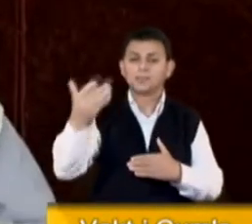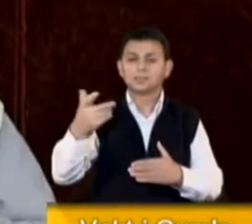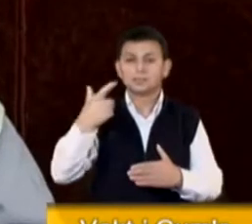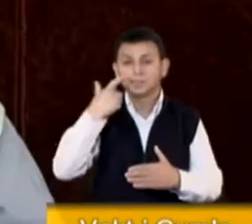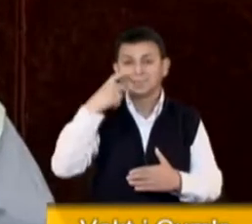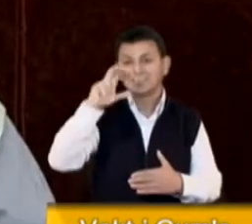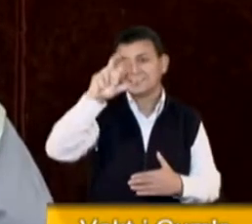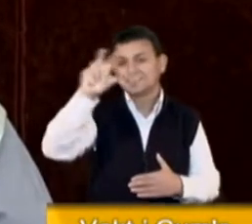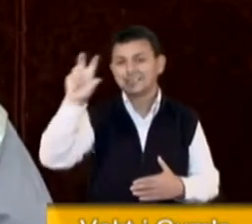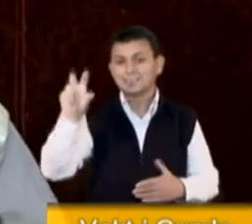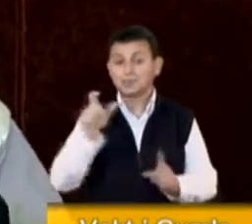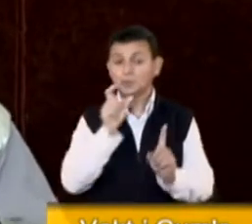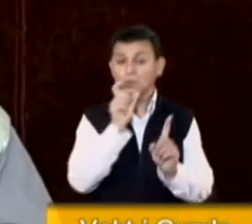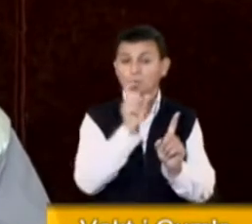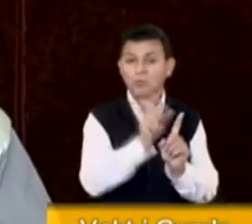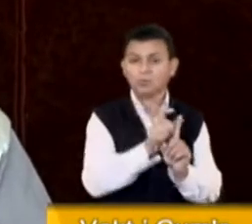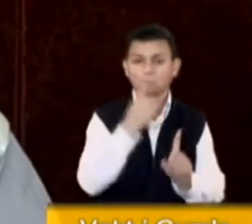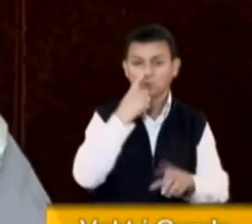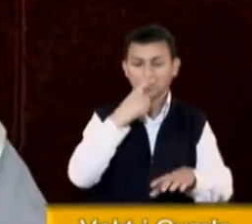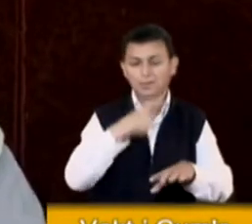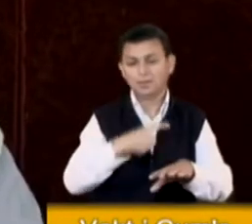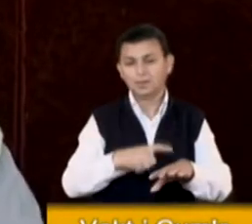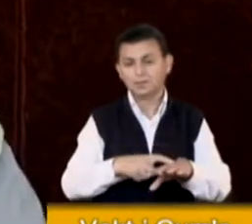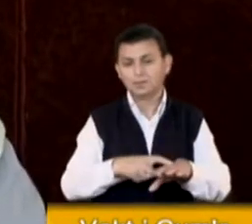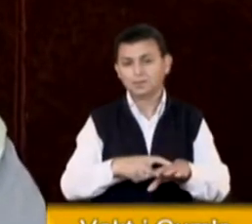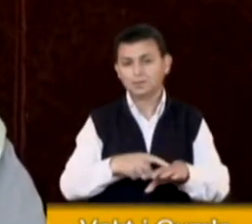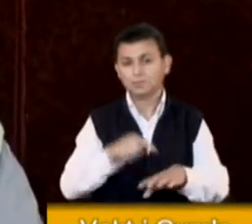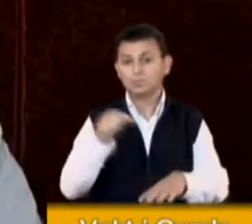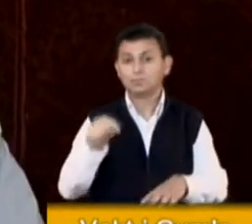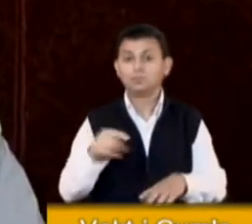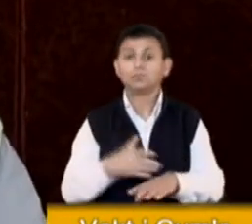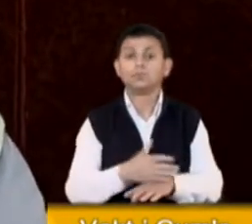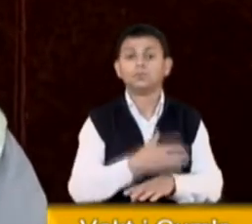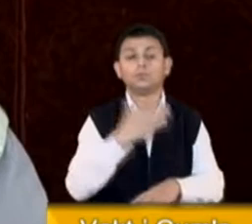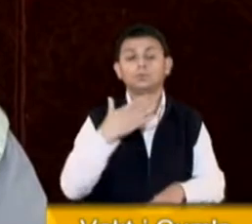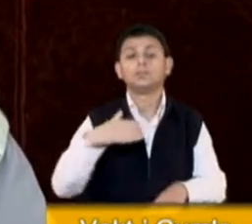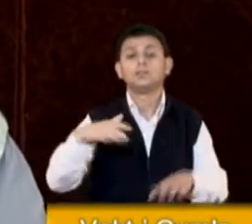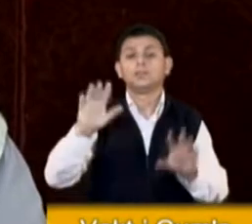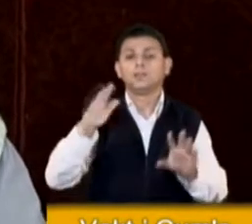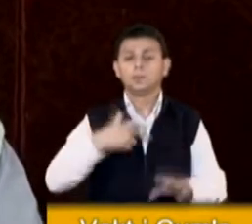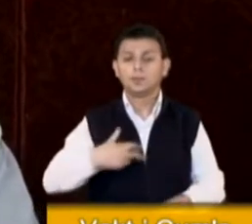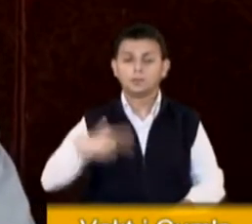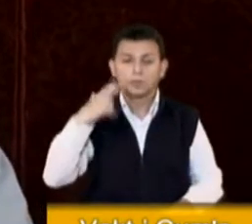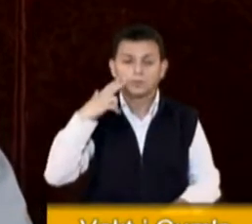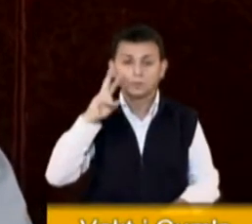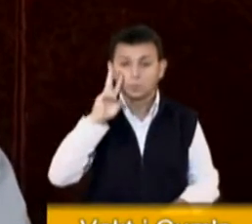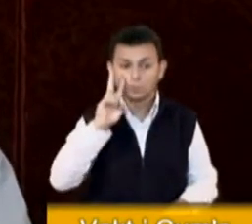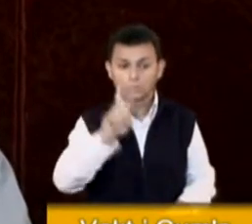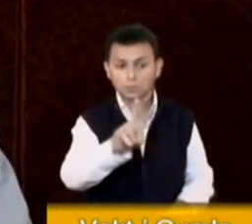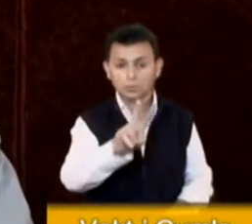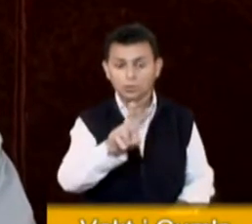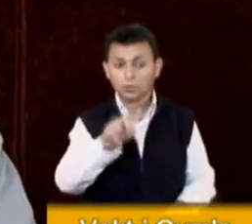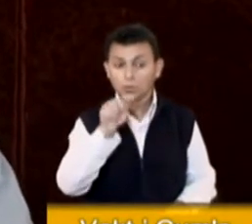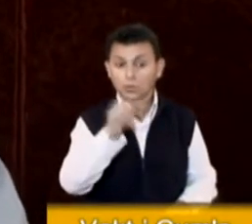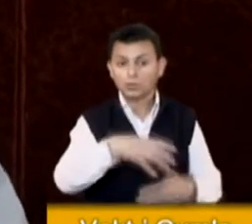kendisini nazarlığın koruduğuna inanarak bileğinde taşıyacak. Efendimiz Aleyhisselatü Vesselam onu görünce o